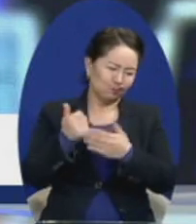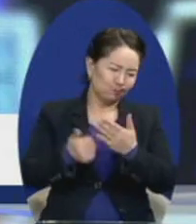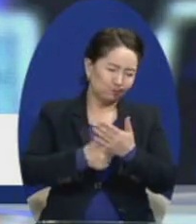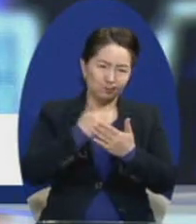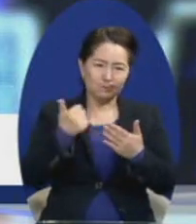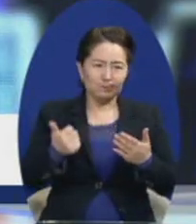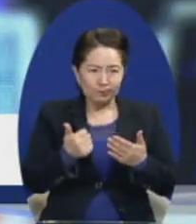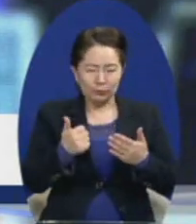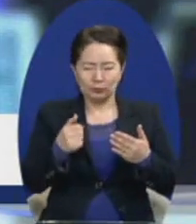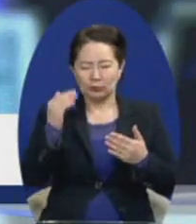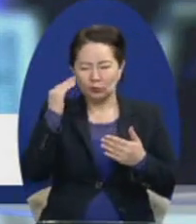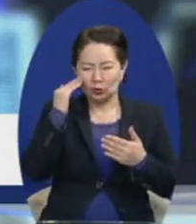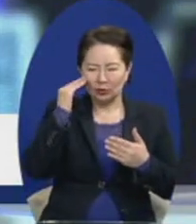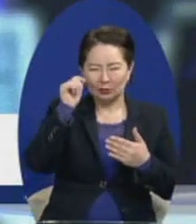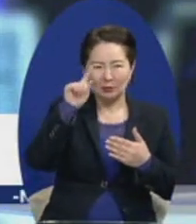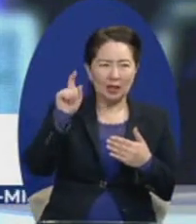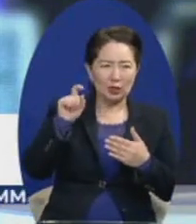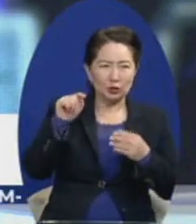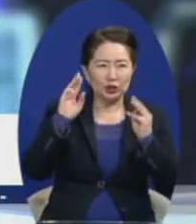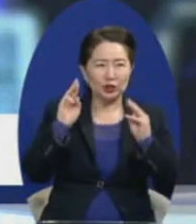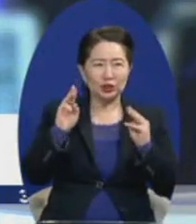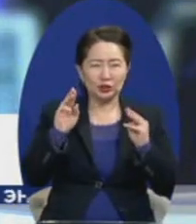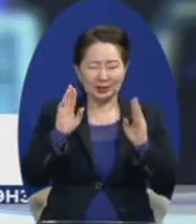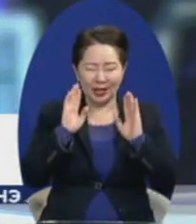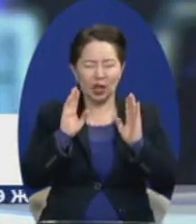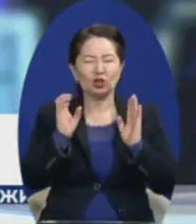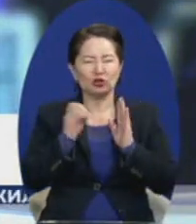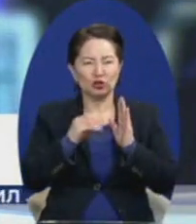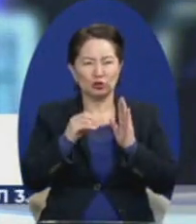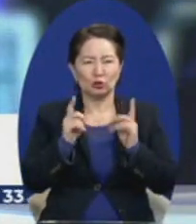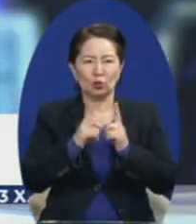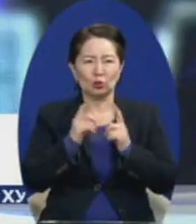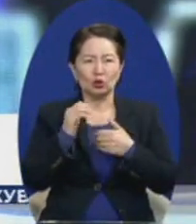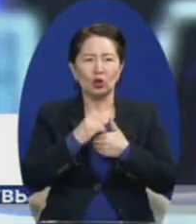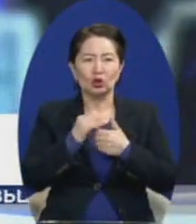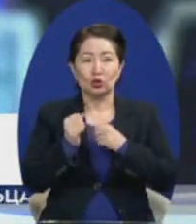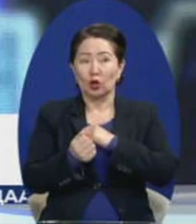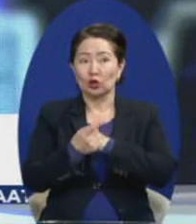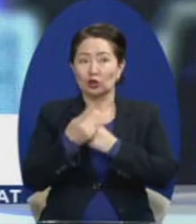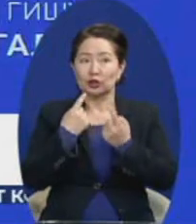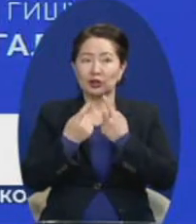олон асуудлыг шийдвэрлэх шал дээр анхаарах ёстойг уулзсан дорцоочд онцлож байлаа.